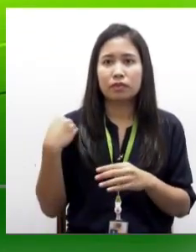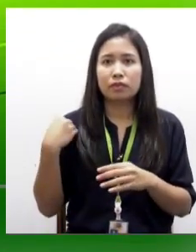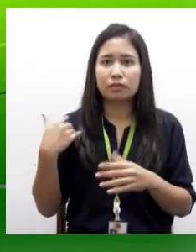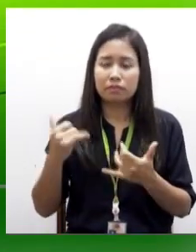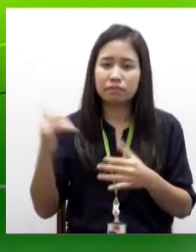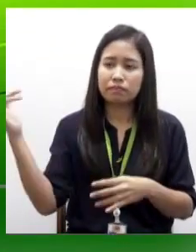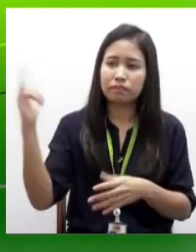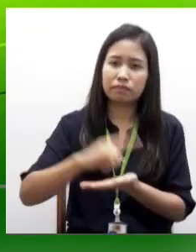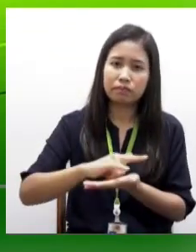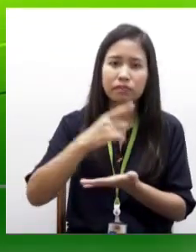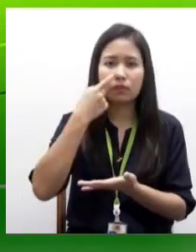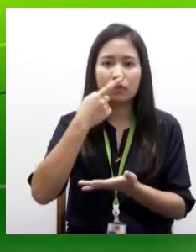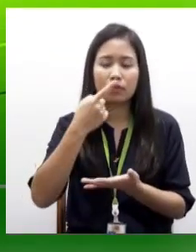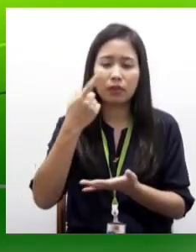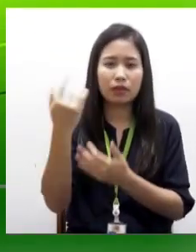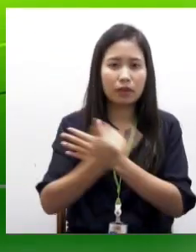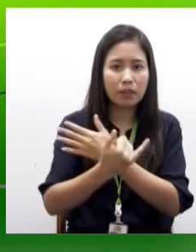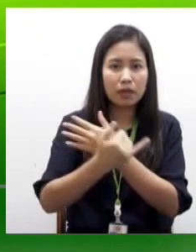ออกมาจากต่างประเทศก็มีอยู่จำนวน 9